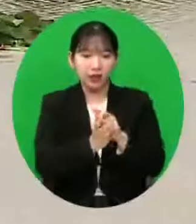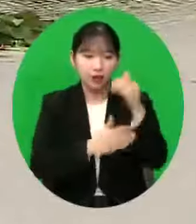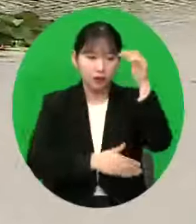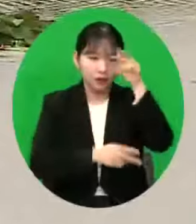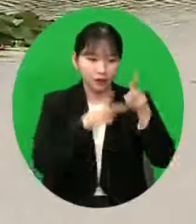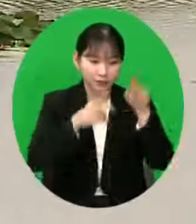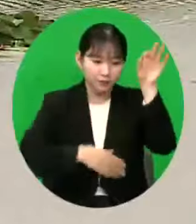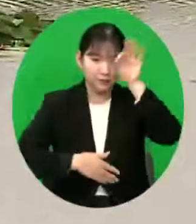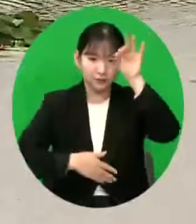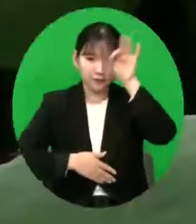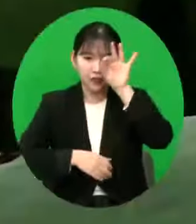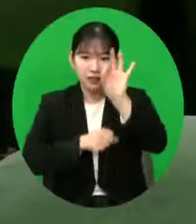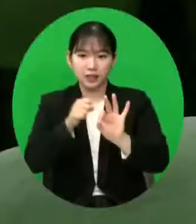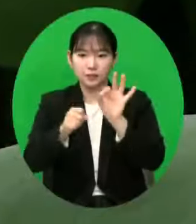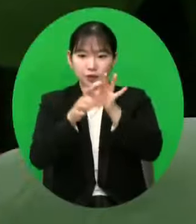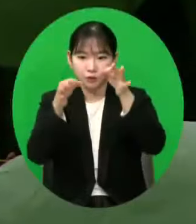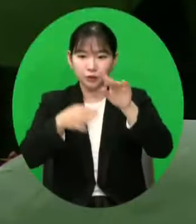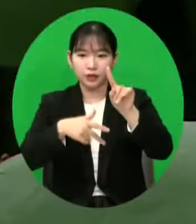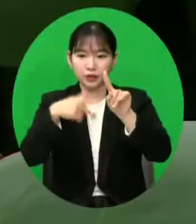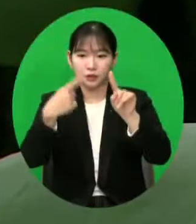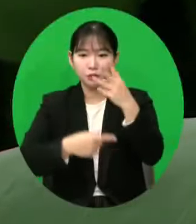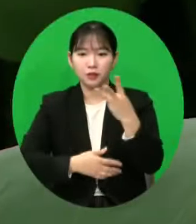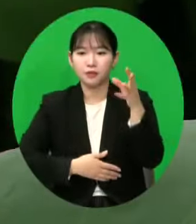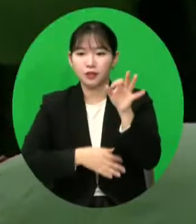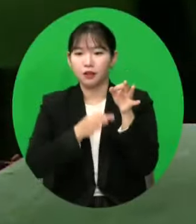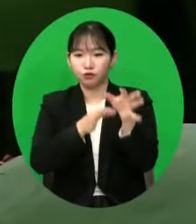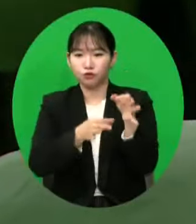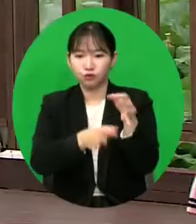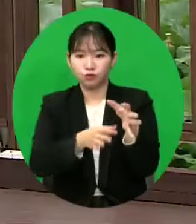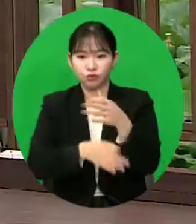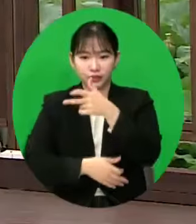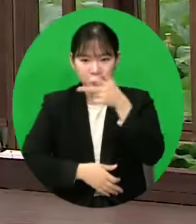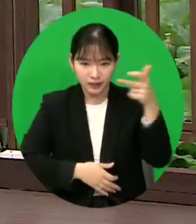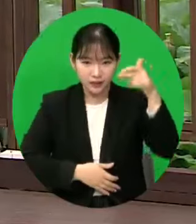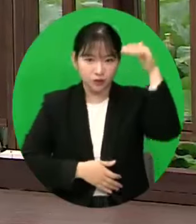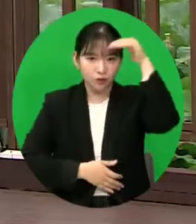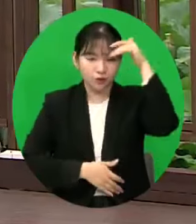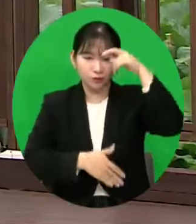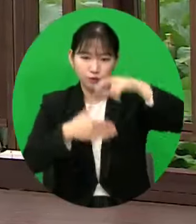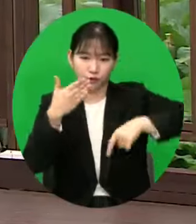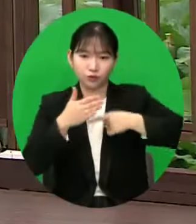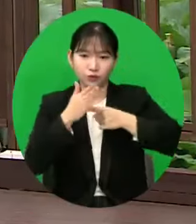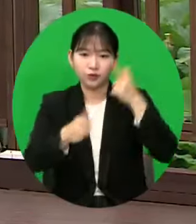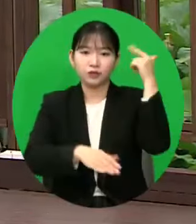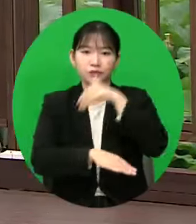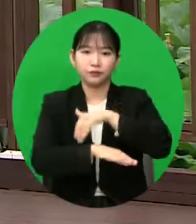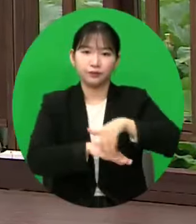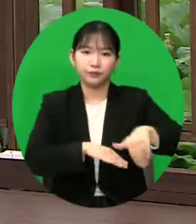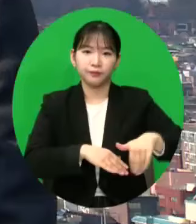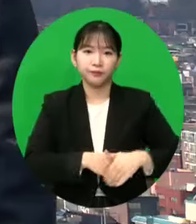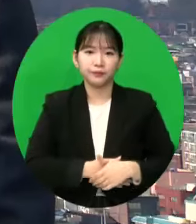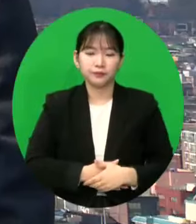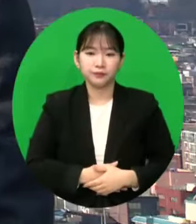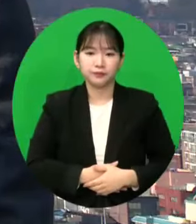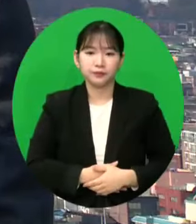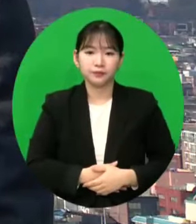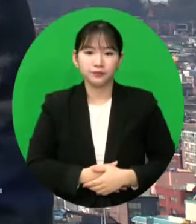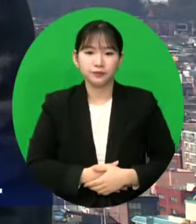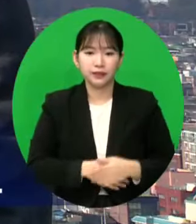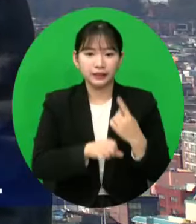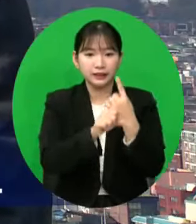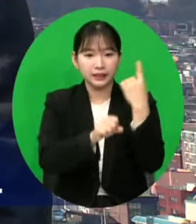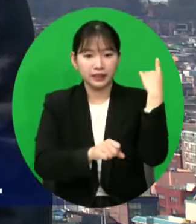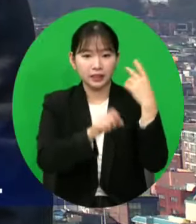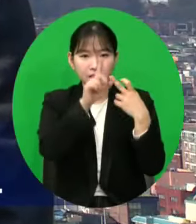사업을 발굴해 10년간 1조 3천억 원을 쏟아붓는 대형 관광 프로젝트가 추진될 예정입니다.